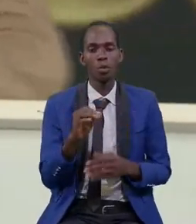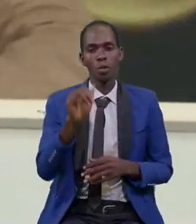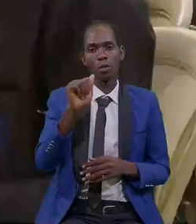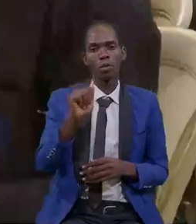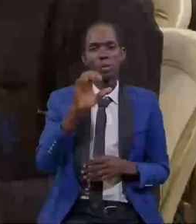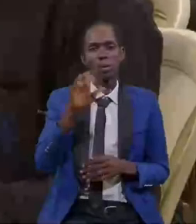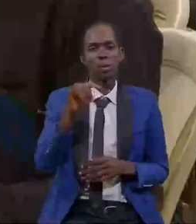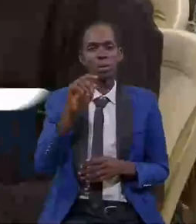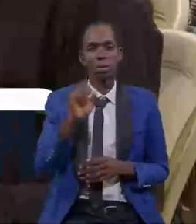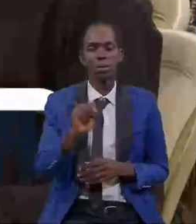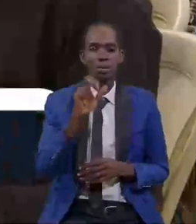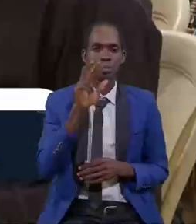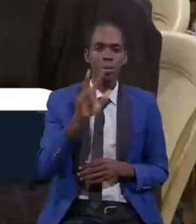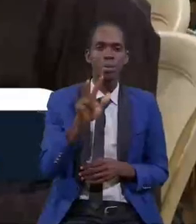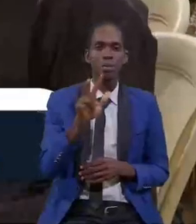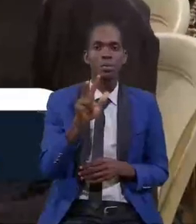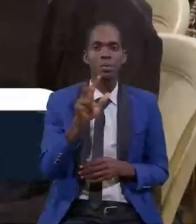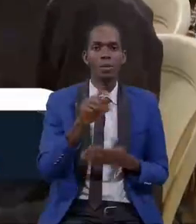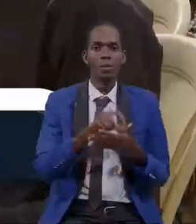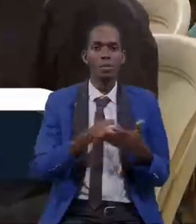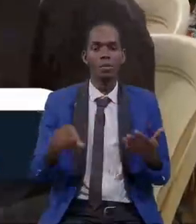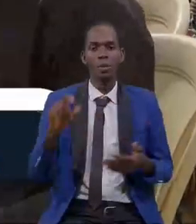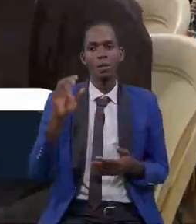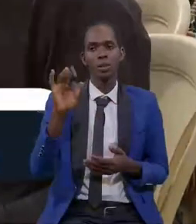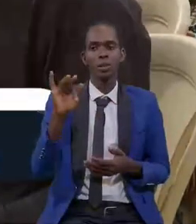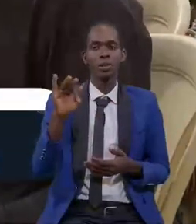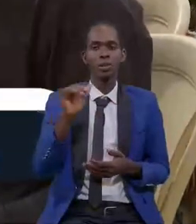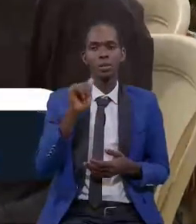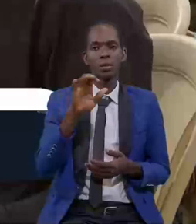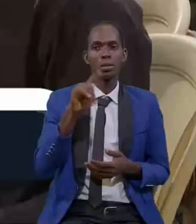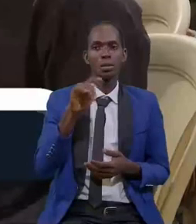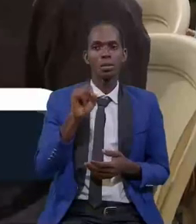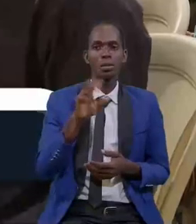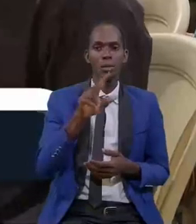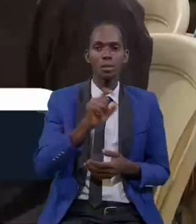troisième élément, le prophète avec l'unique et importante